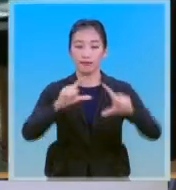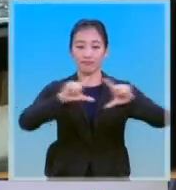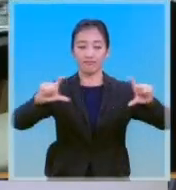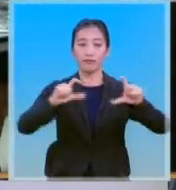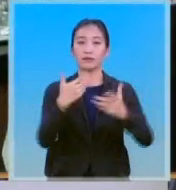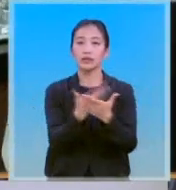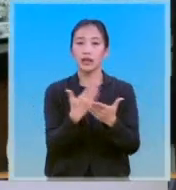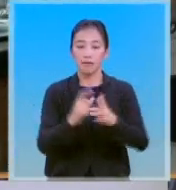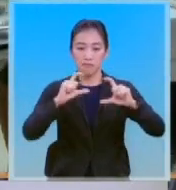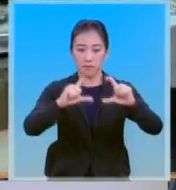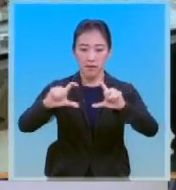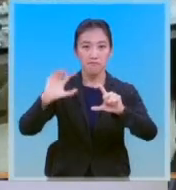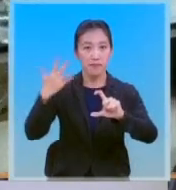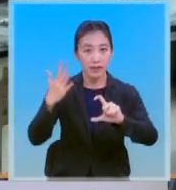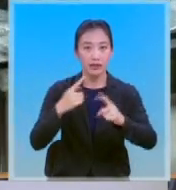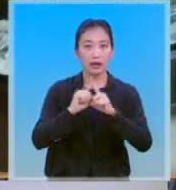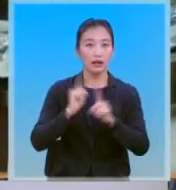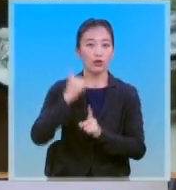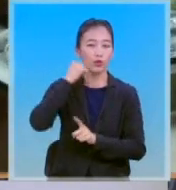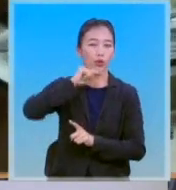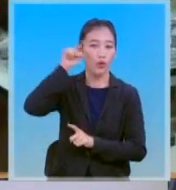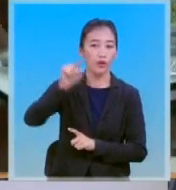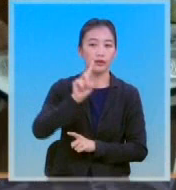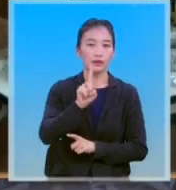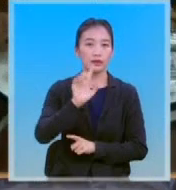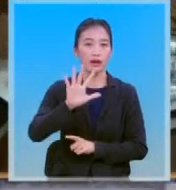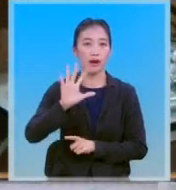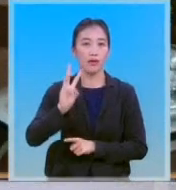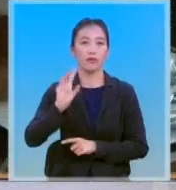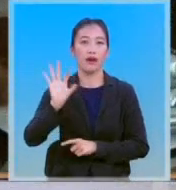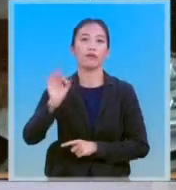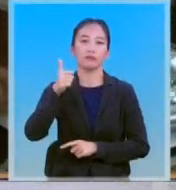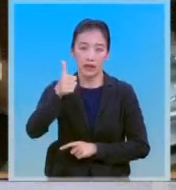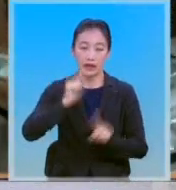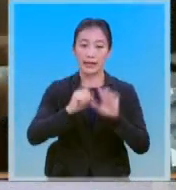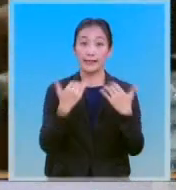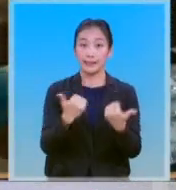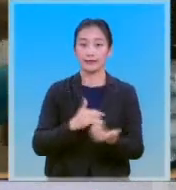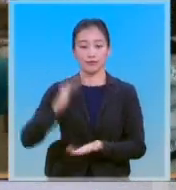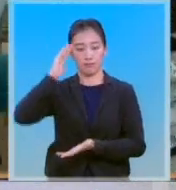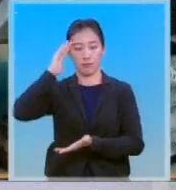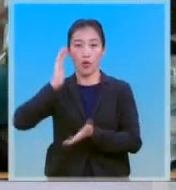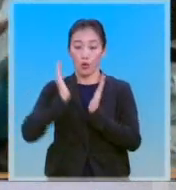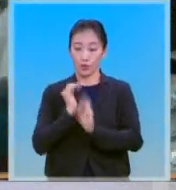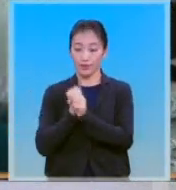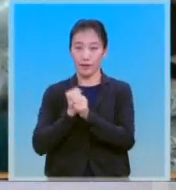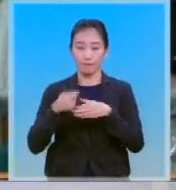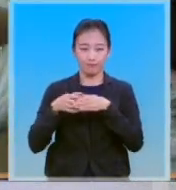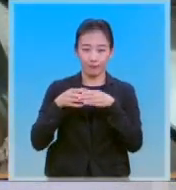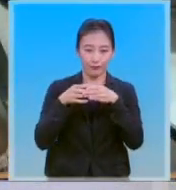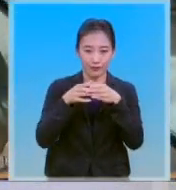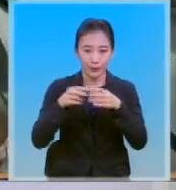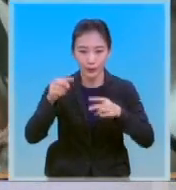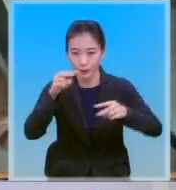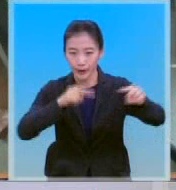หรือกักตุนเนี่ยแจ้ง1569ได้เลยนะคะซึ่งล่าสุดกรมการค้าภายในส่งเจ้าหน้าที่ออกไปตรวจสอบสถานการณ์การจำหน่ายหน้าก